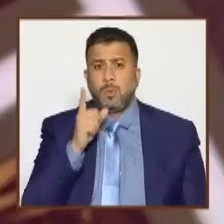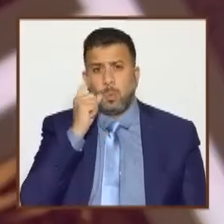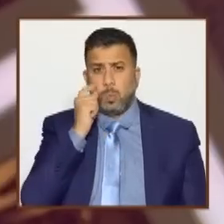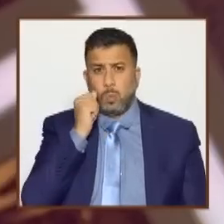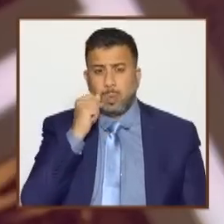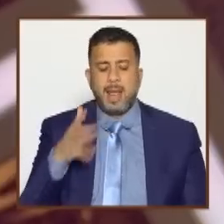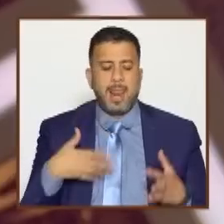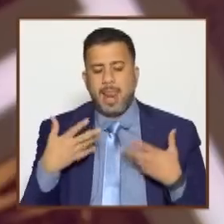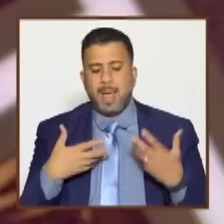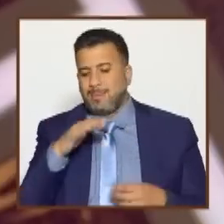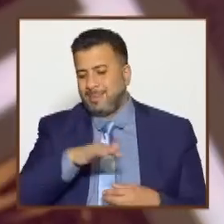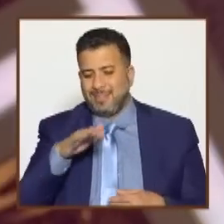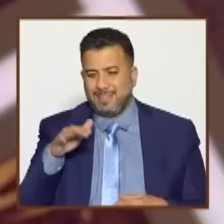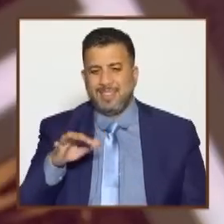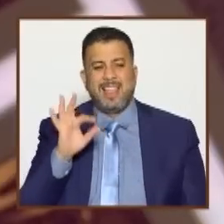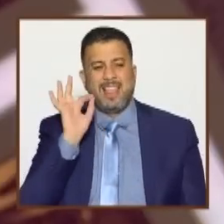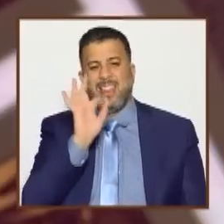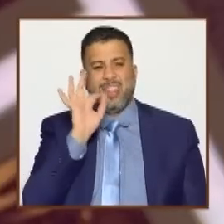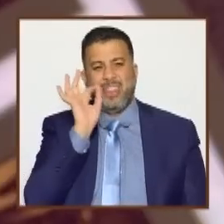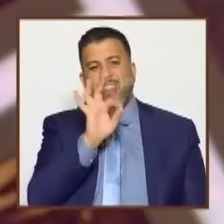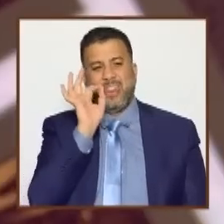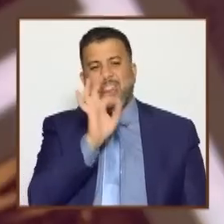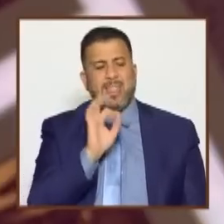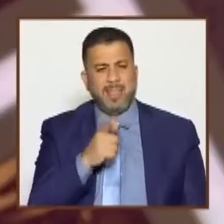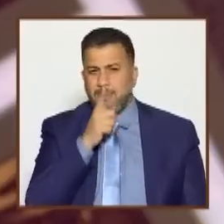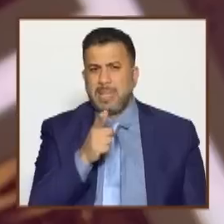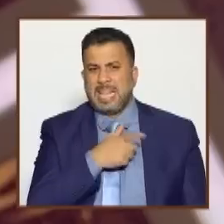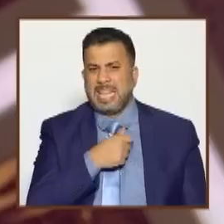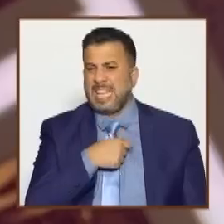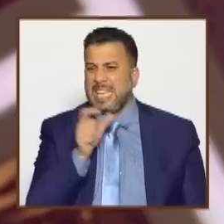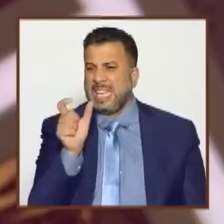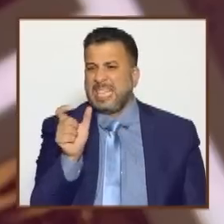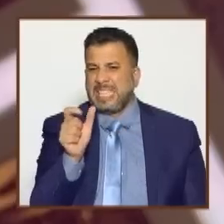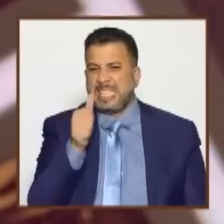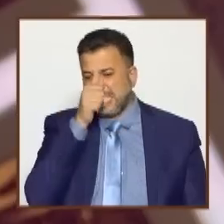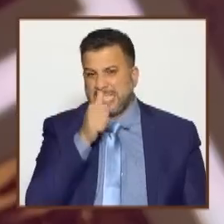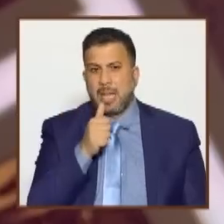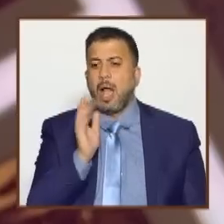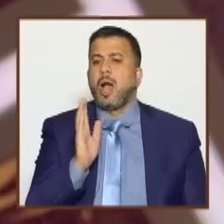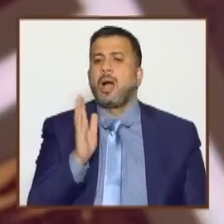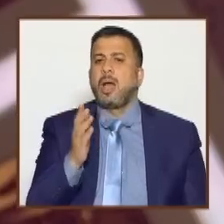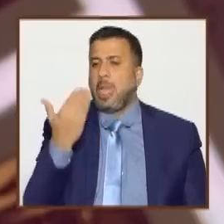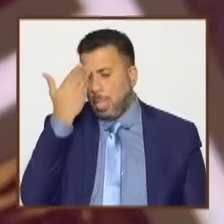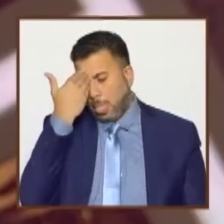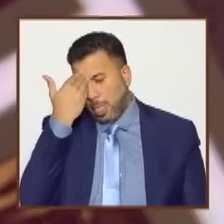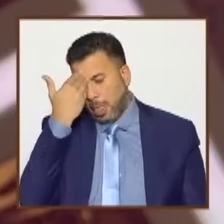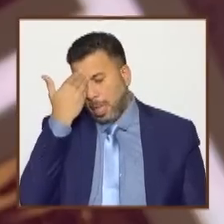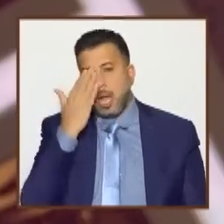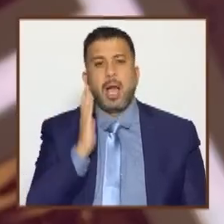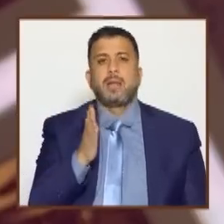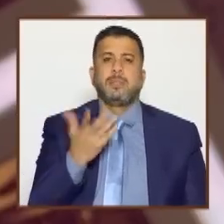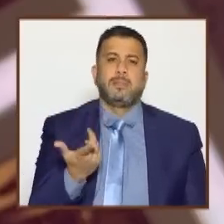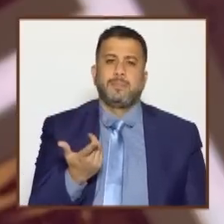مع لعبه مع الصبيان وكذا ربما أطلقوا عليه لقب شين ويبقى والعياذ بالله عار عليه، فلذلك